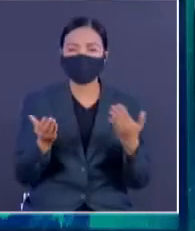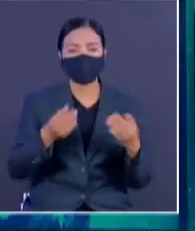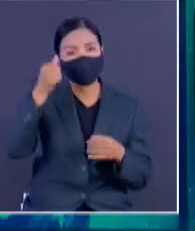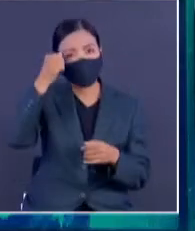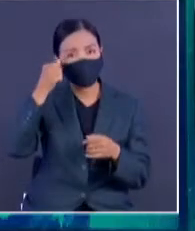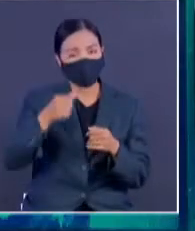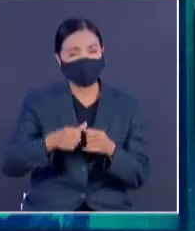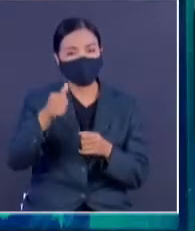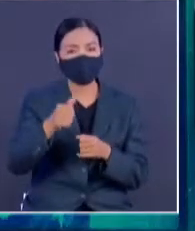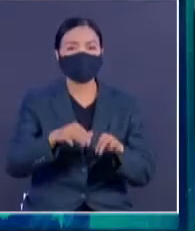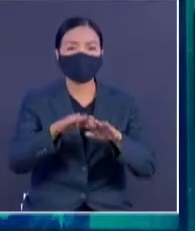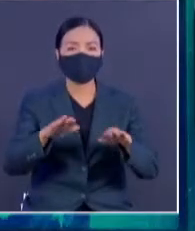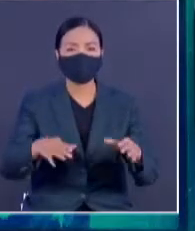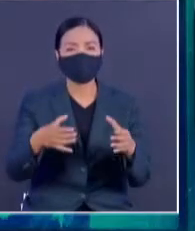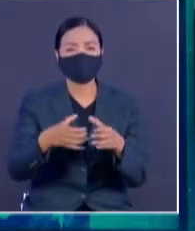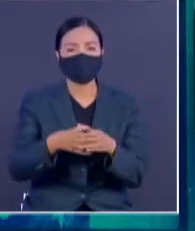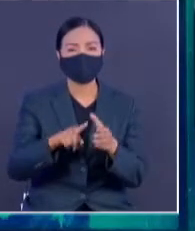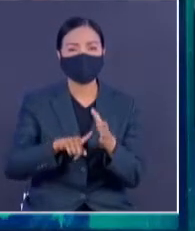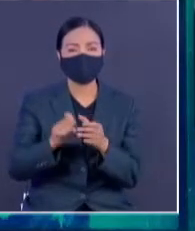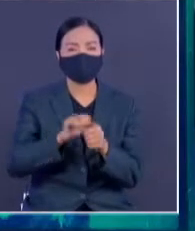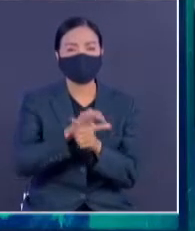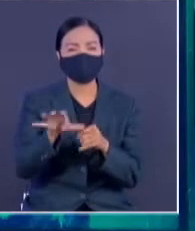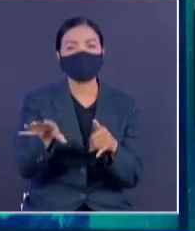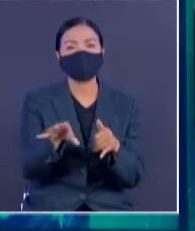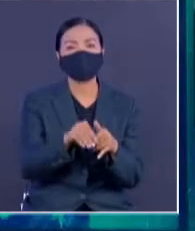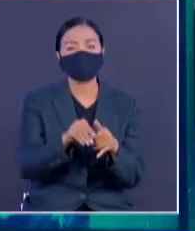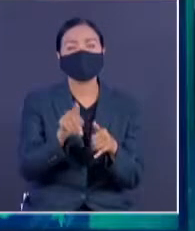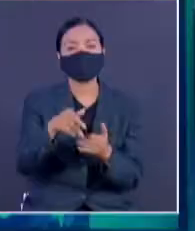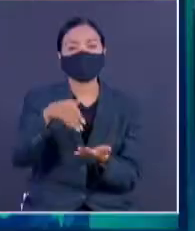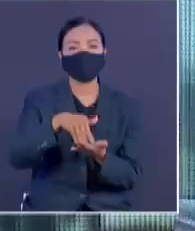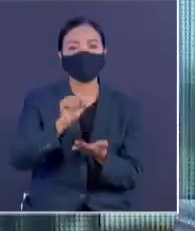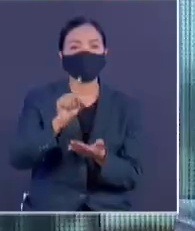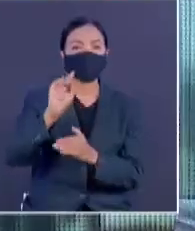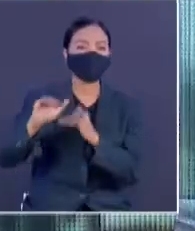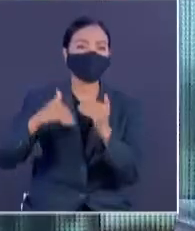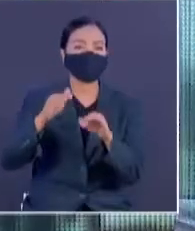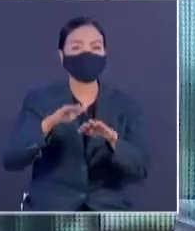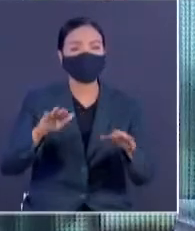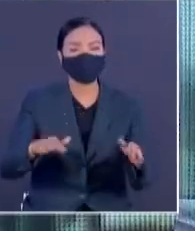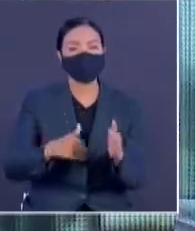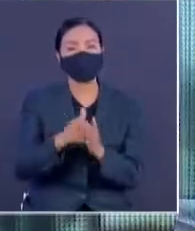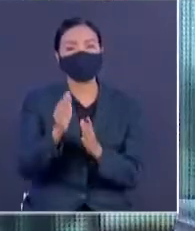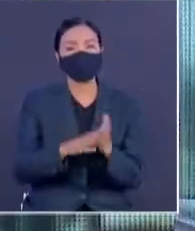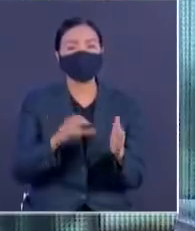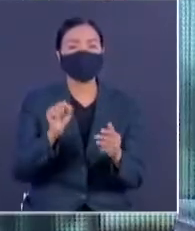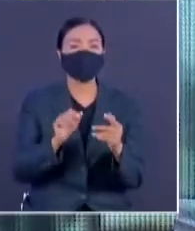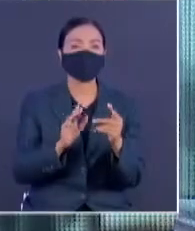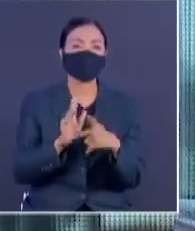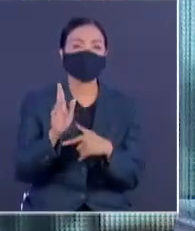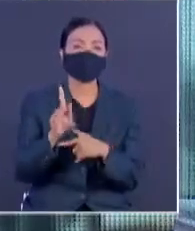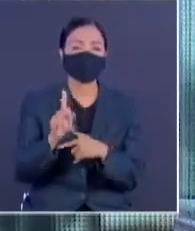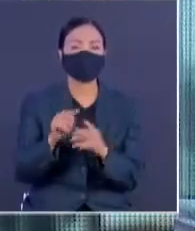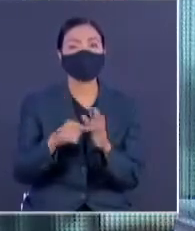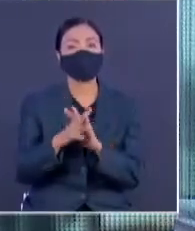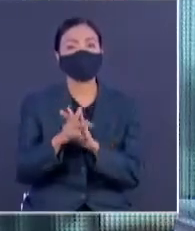จำคลัสเตอร์ฟันน้ำนมได้ไหมคะเป็นน้องๆและคุณครูค่ะที่อยู่ที่ศูนย์พัฒนาเด็กเล็กศรีสุขจังหวัดขอนแก่นตอนนี้เขารักษาโ